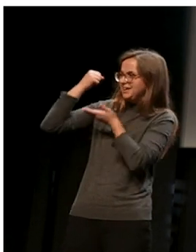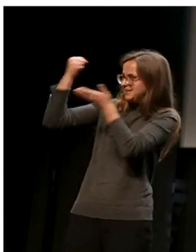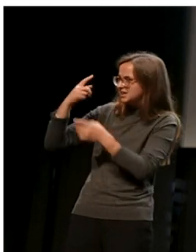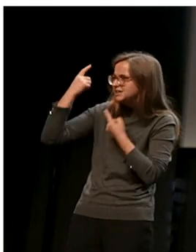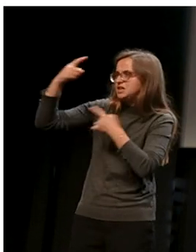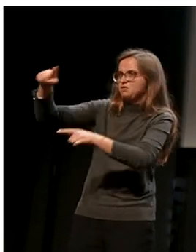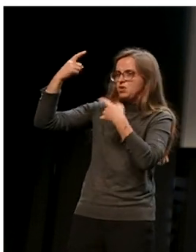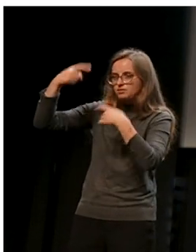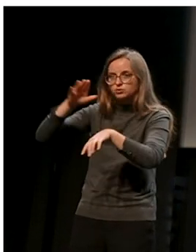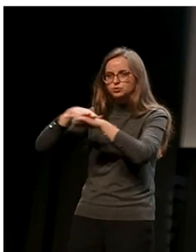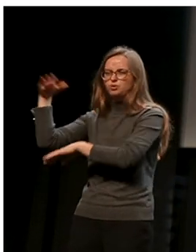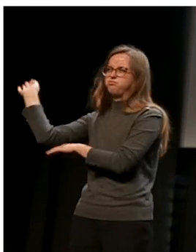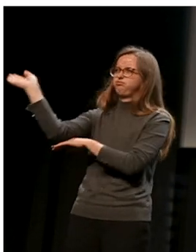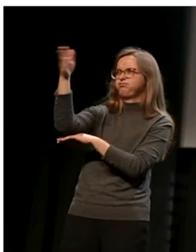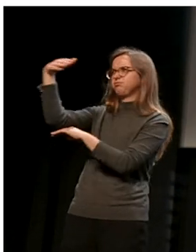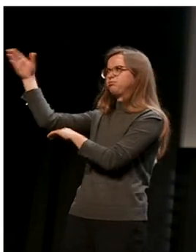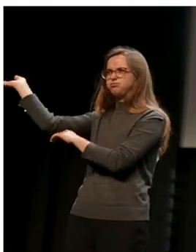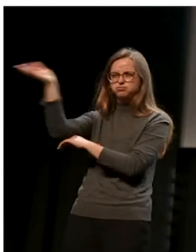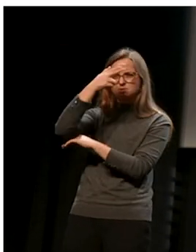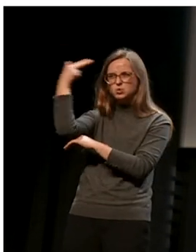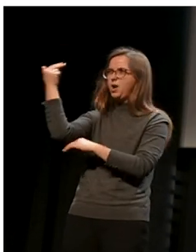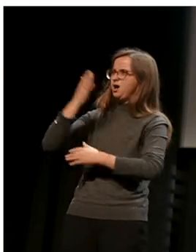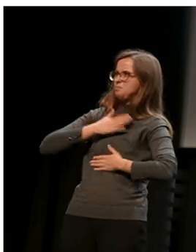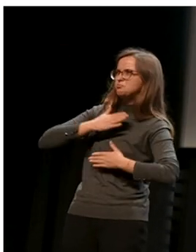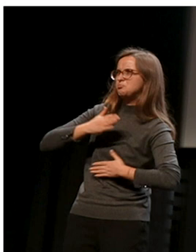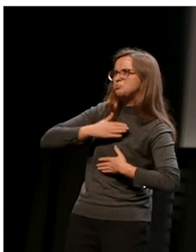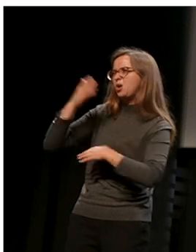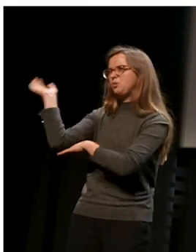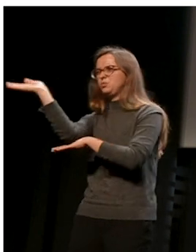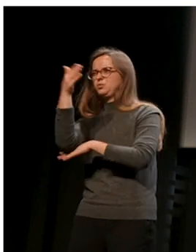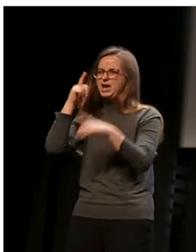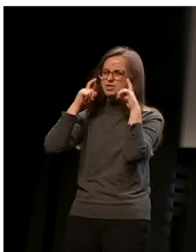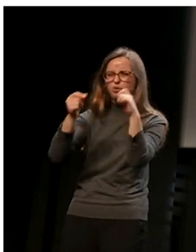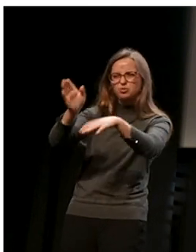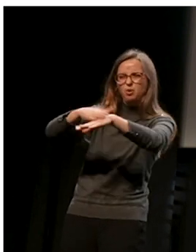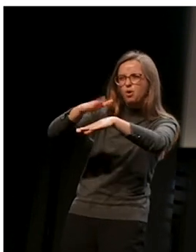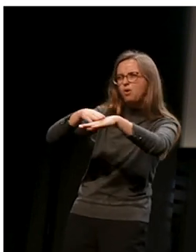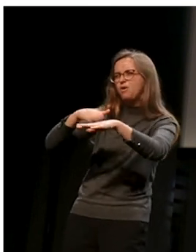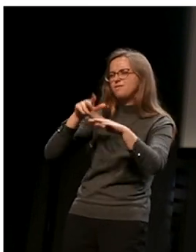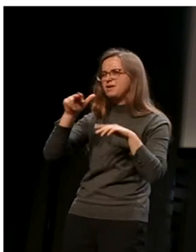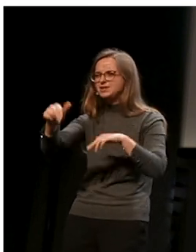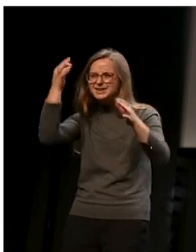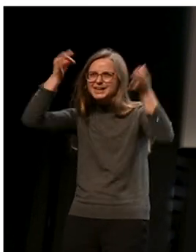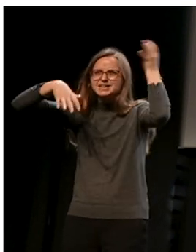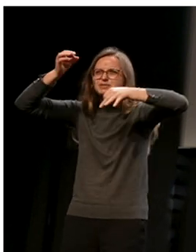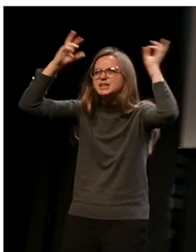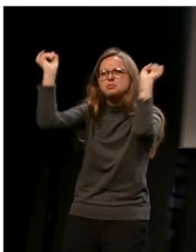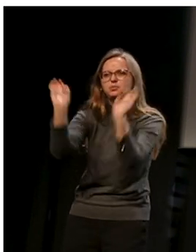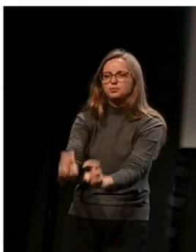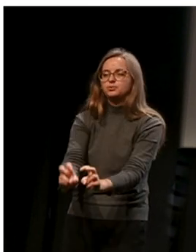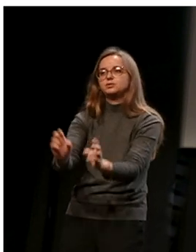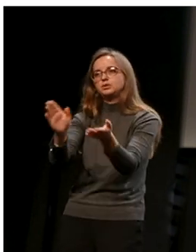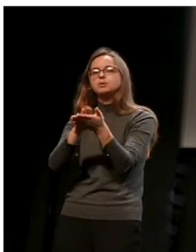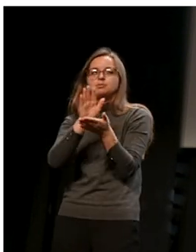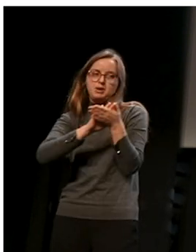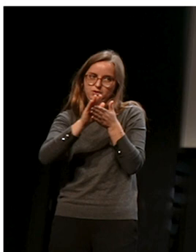en agitant comme ça un drapeau noir ou un drapeau de peur, de ça va nuire à la créativité d'eux. En fait, je le pense comme ça. Je vais t'expliquer